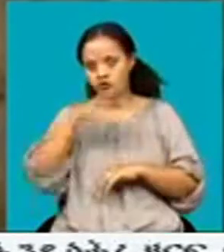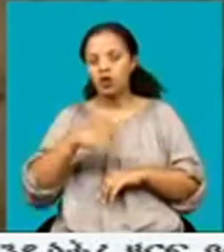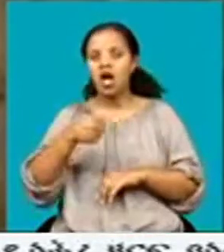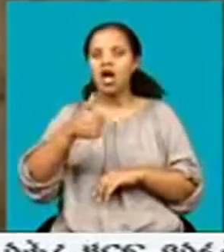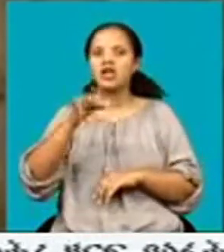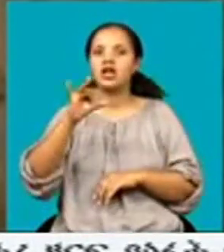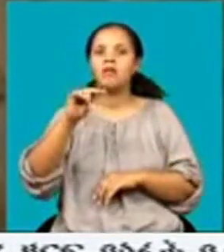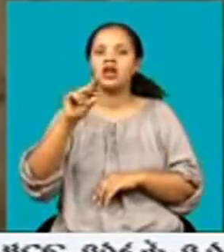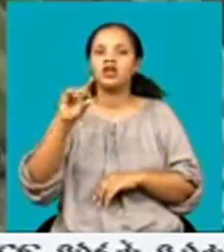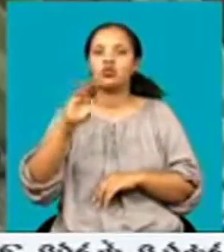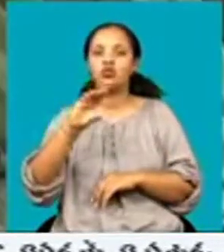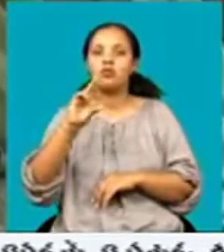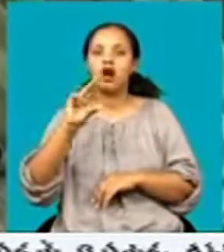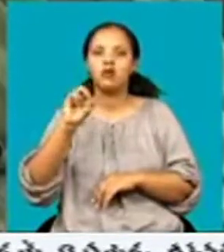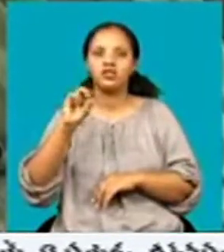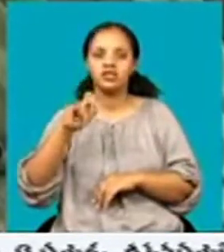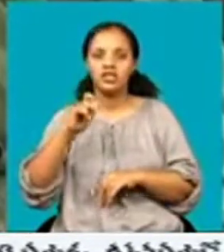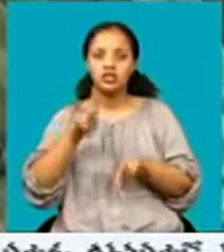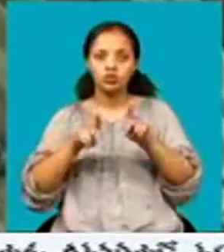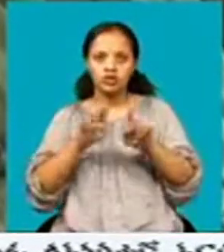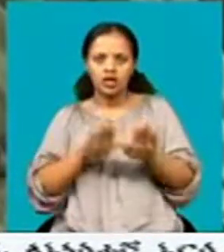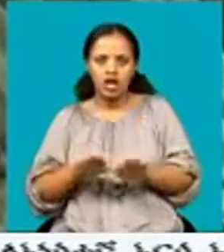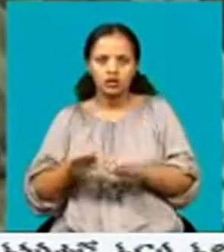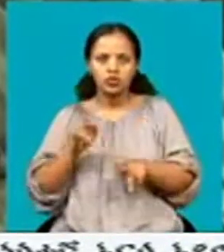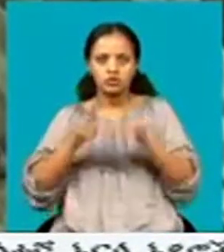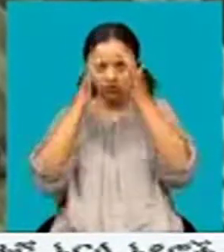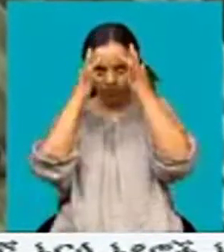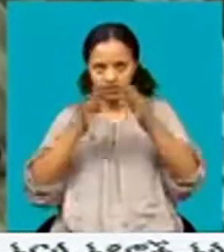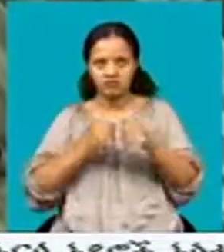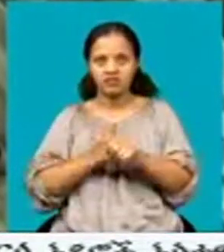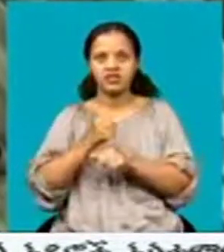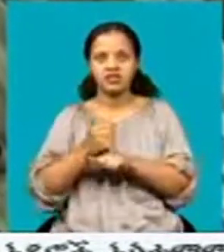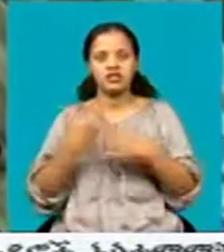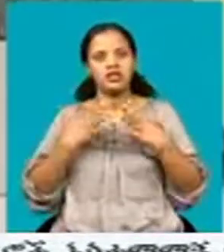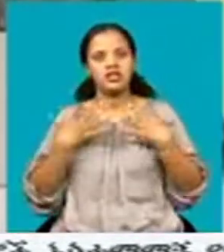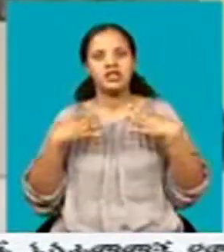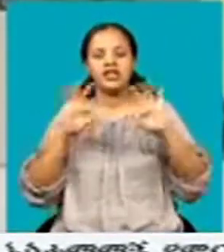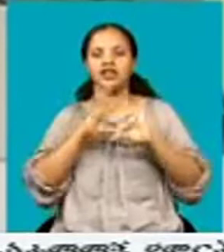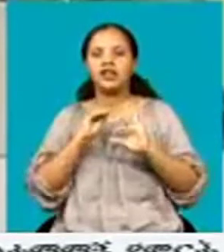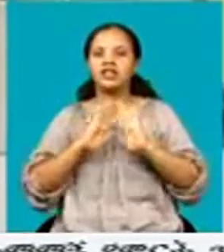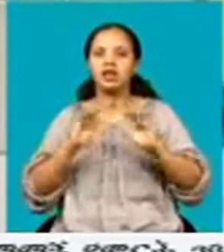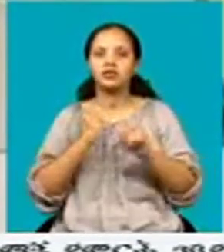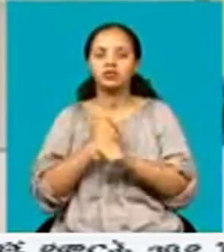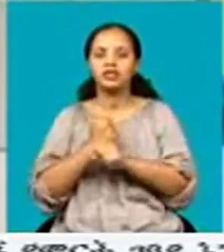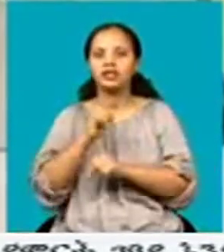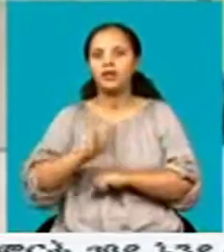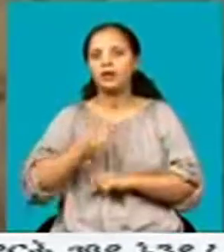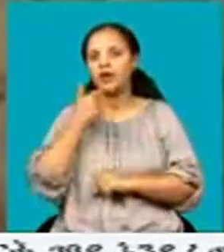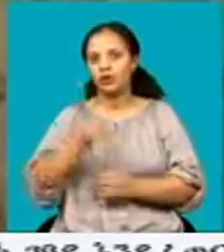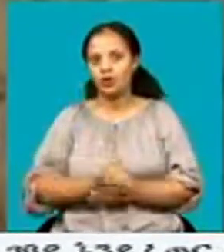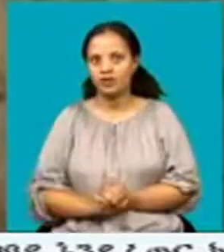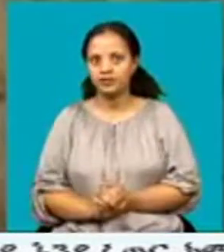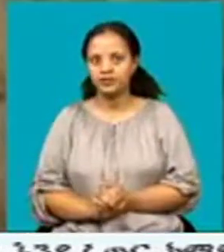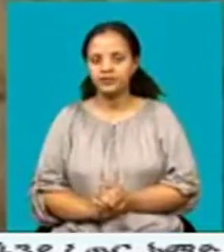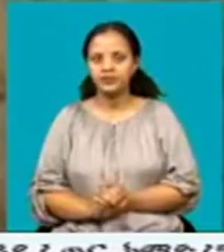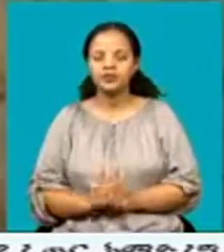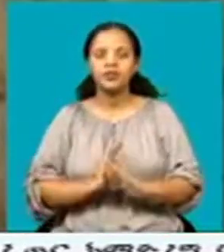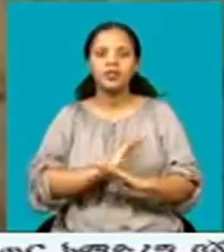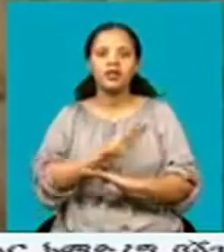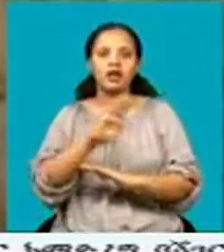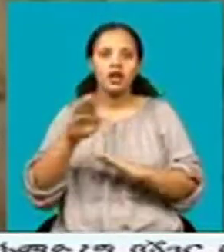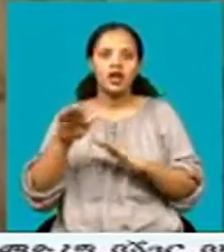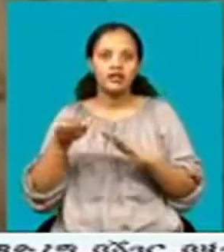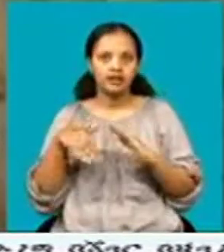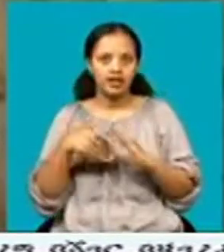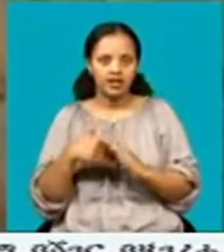ባውዲ ሕዝቡ ተረጋግቶ ሕዝበ ውሳኔውን እንዲያሳልፍ የሚያስችል የደህንነትና የሰላም ስራዎችን መስራት ይገባል ብለዋል። አጠቃላይ